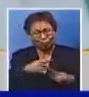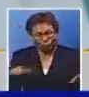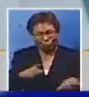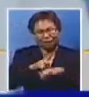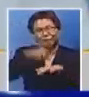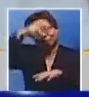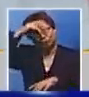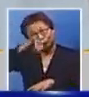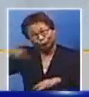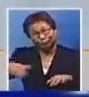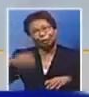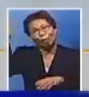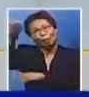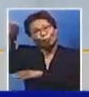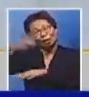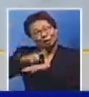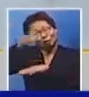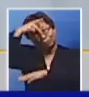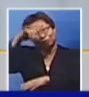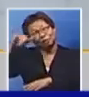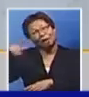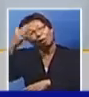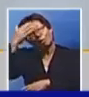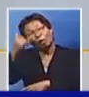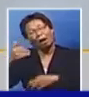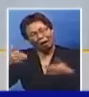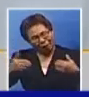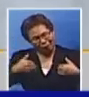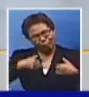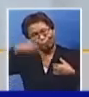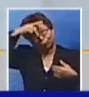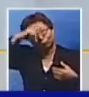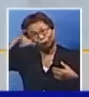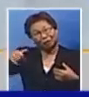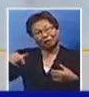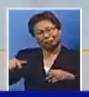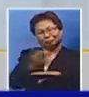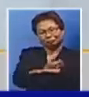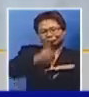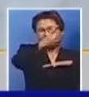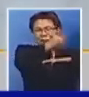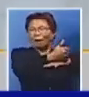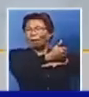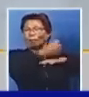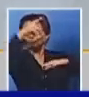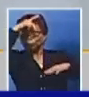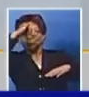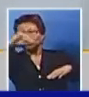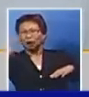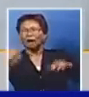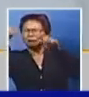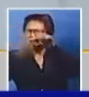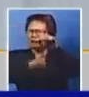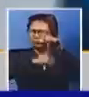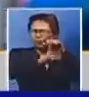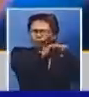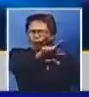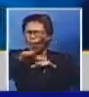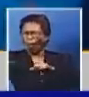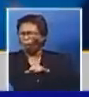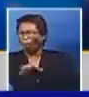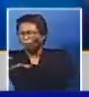Putrajaya, kerana kewujudan Putrajaya ini setiap warga